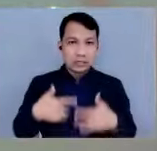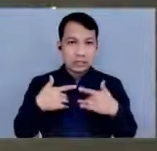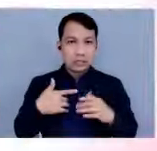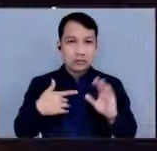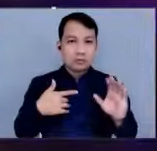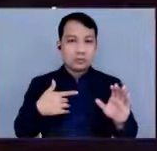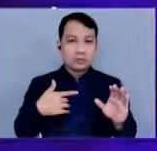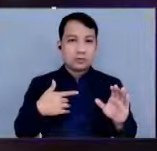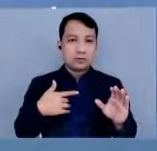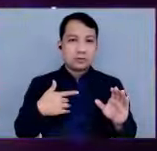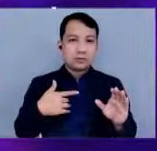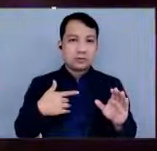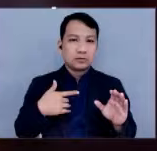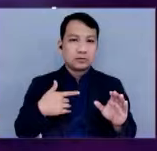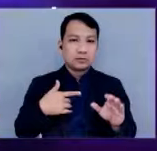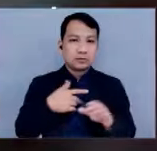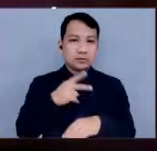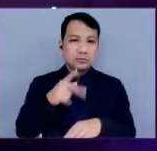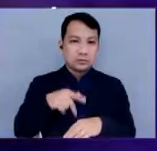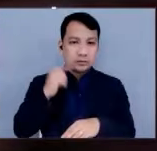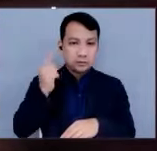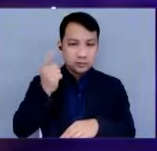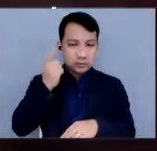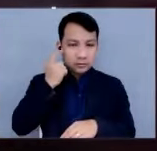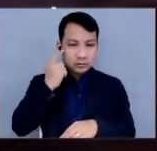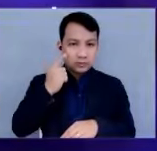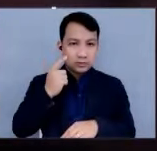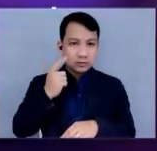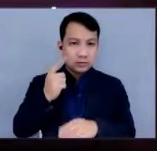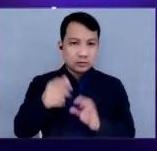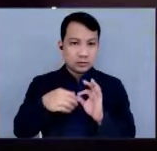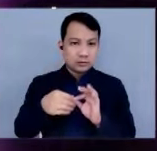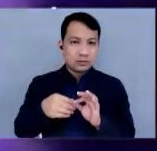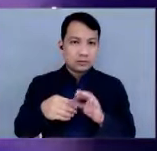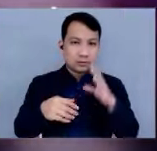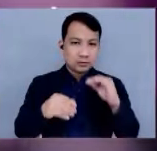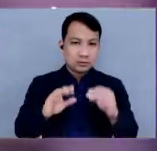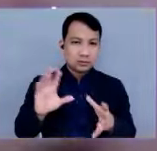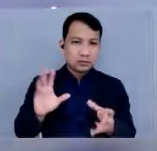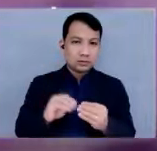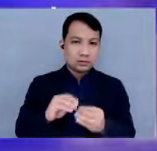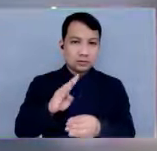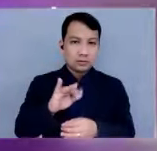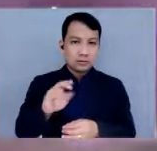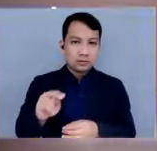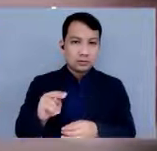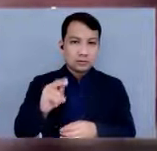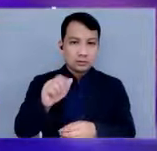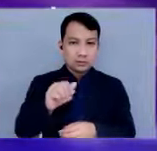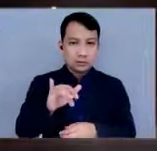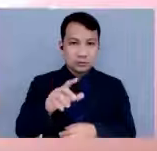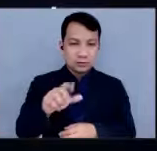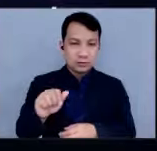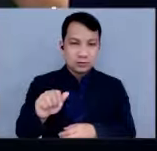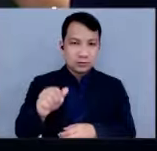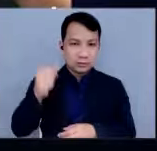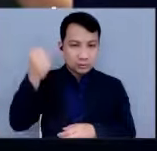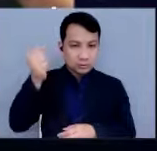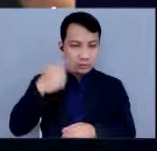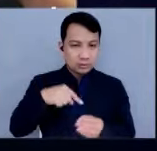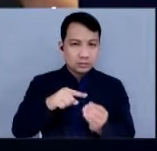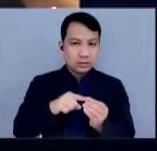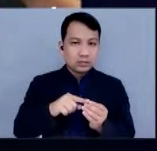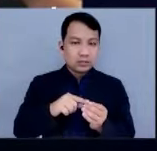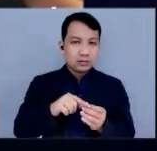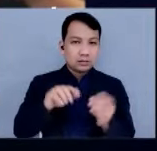Group. Yan ay matapos sunggaban ng lalaking ito si Beanie Aya sa isang bar. At tumugi ng